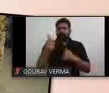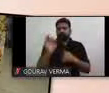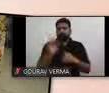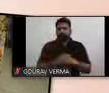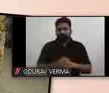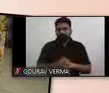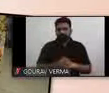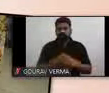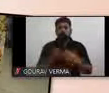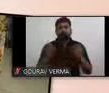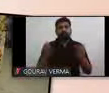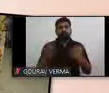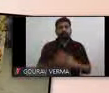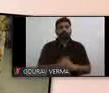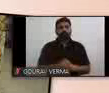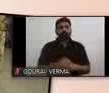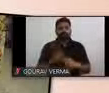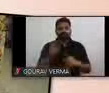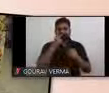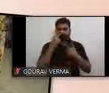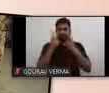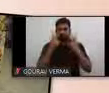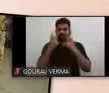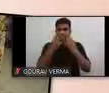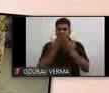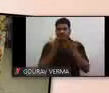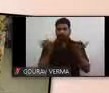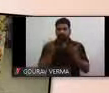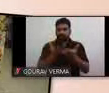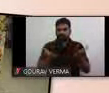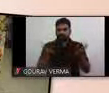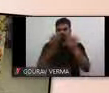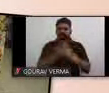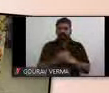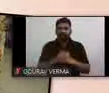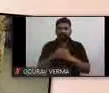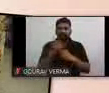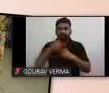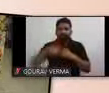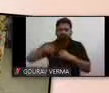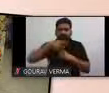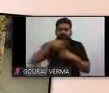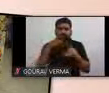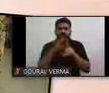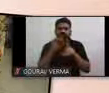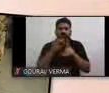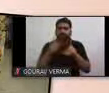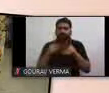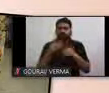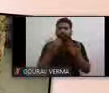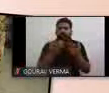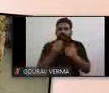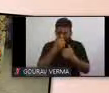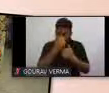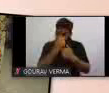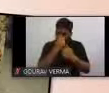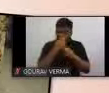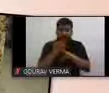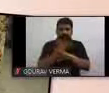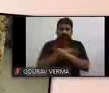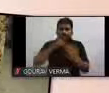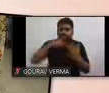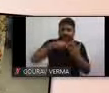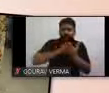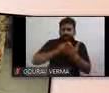So, look at these. Change होने से कुछ नहीं होगा. Yeah, they are all pre-literacy age. These children